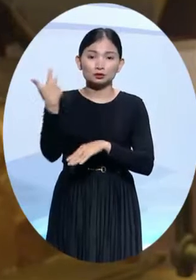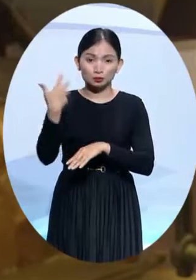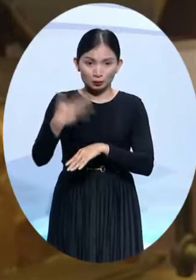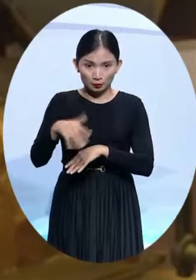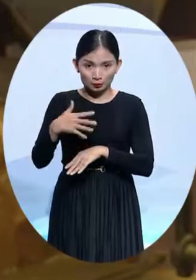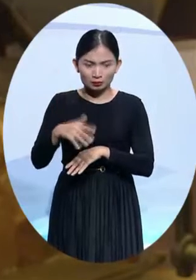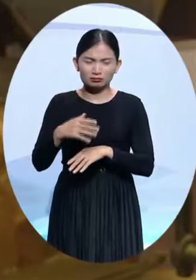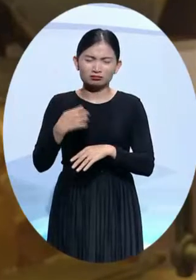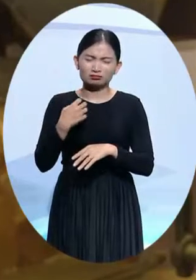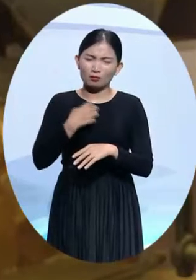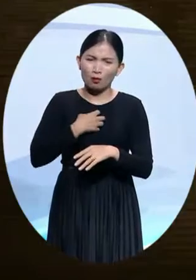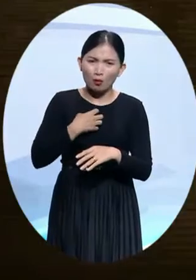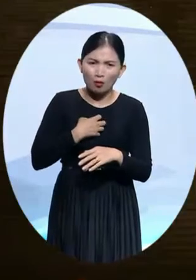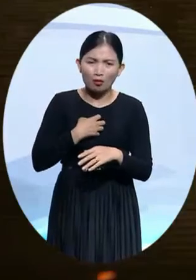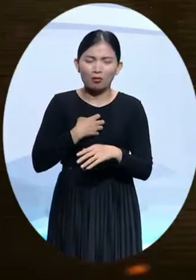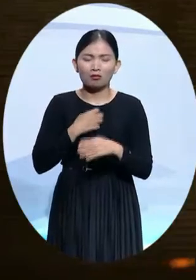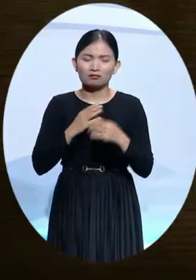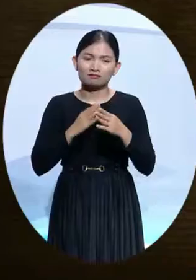thì rất là mừng.